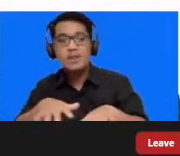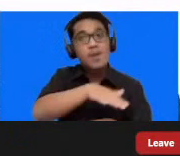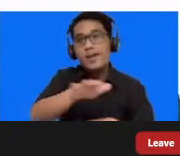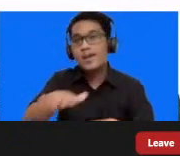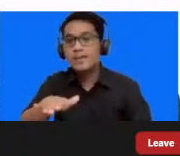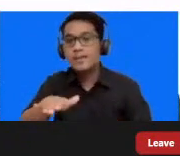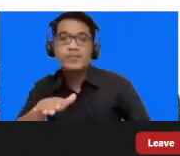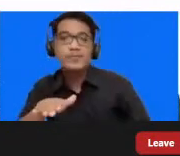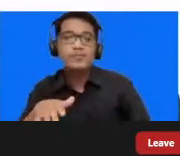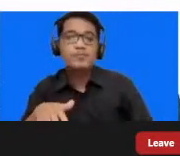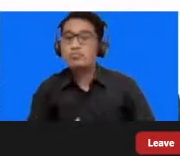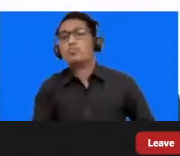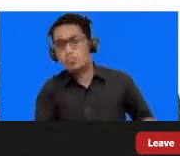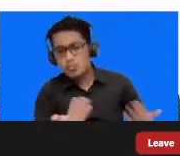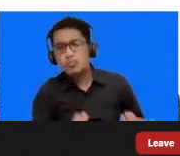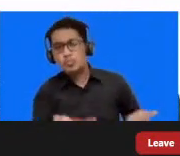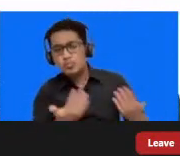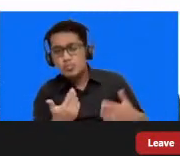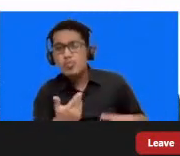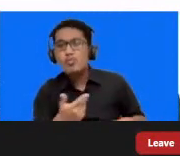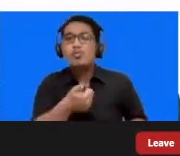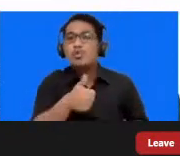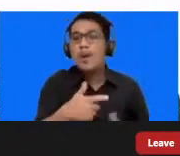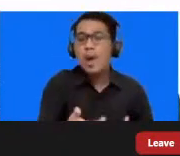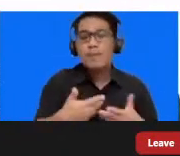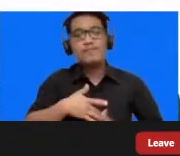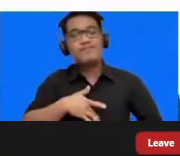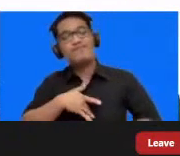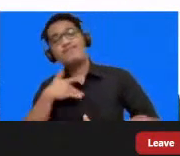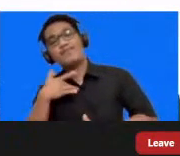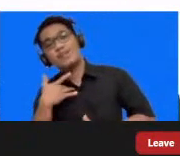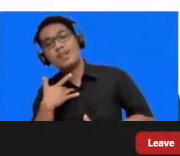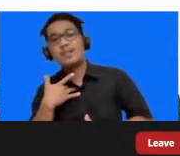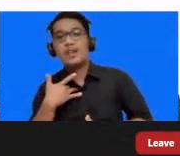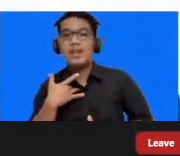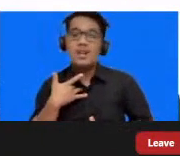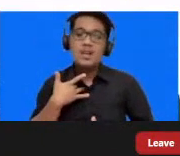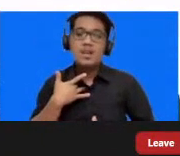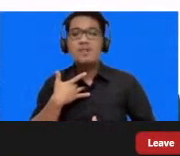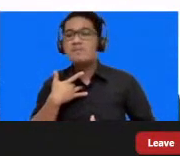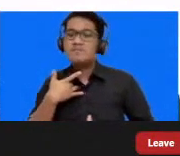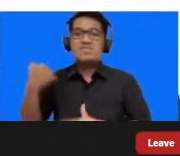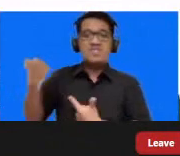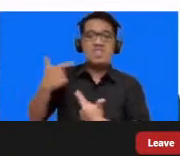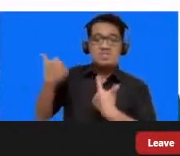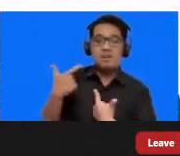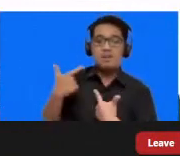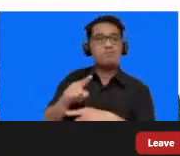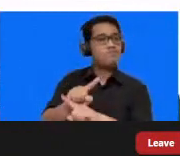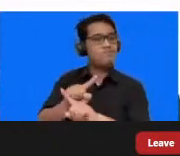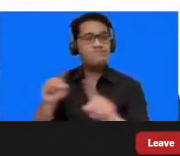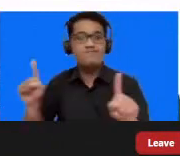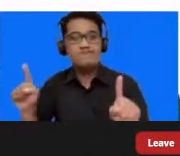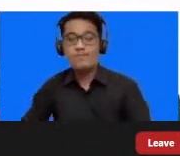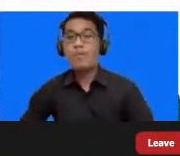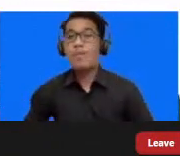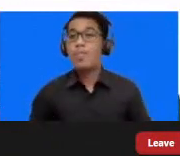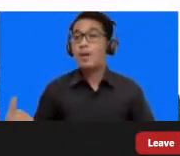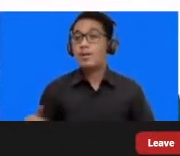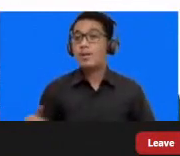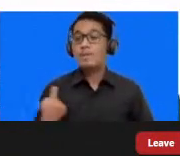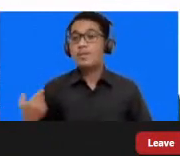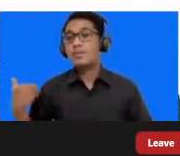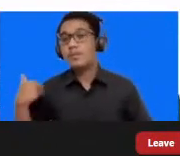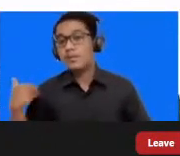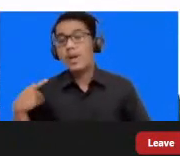kita upayakan agar suasana hatinya tidak terganggu. Jadi kami menurunkan